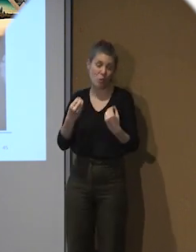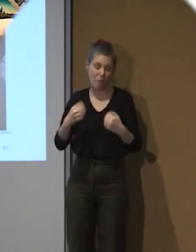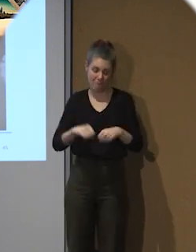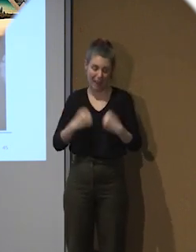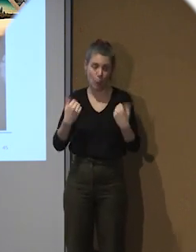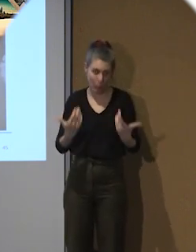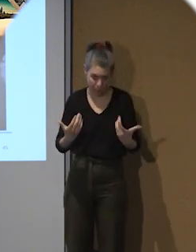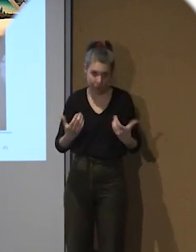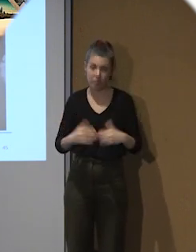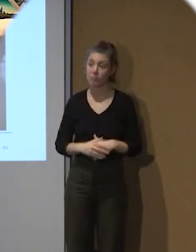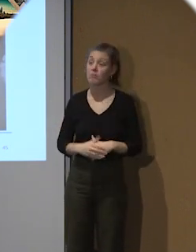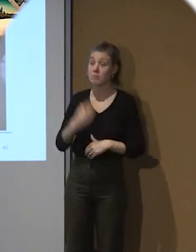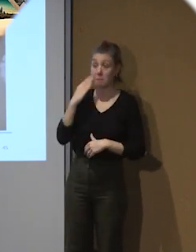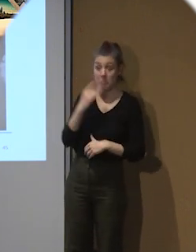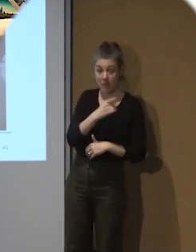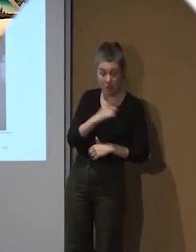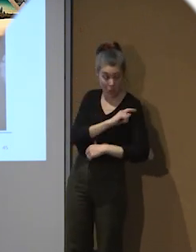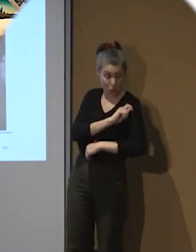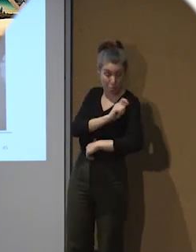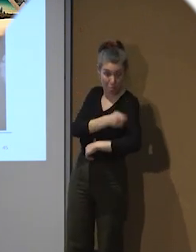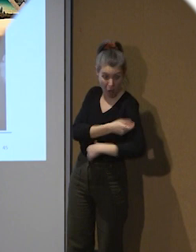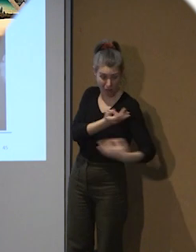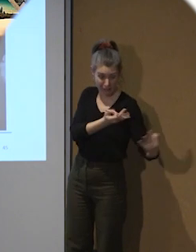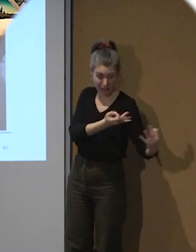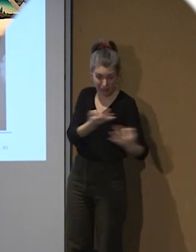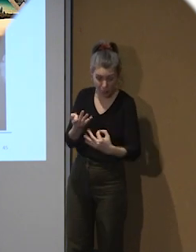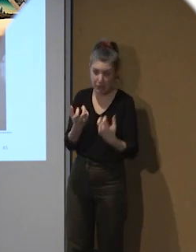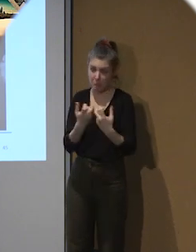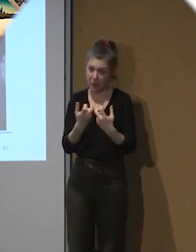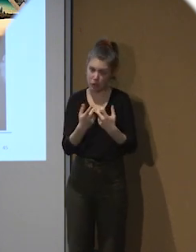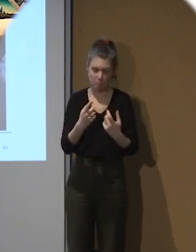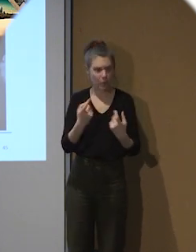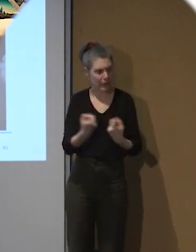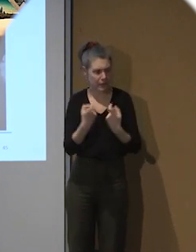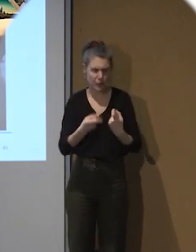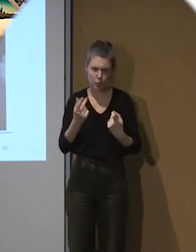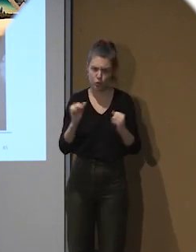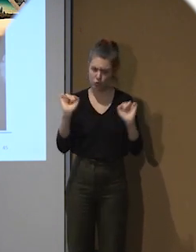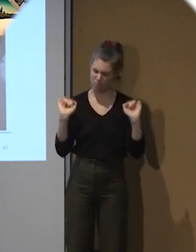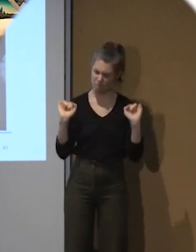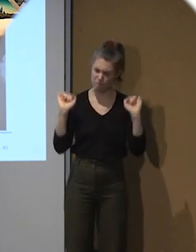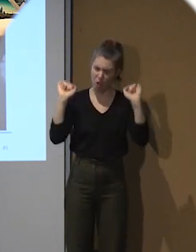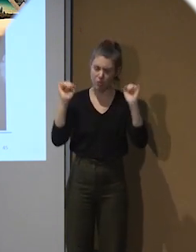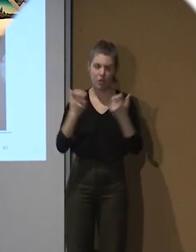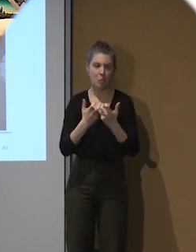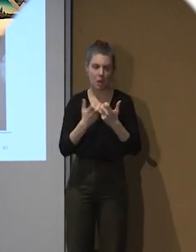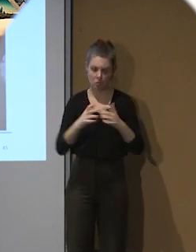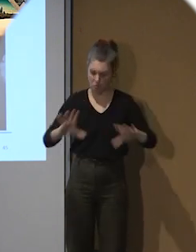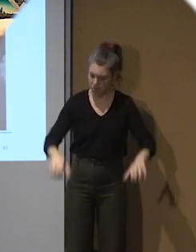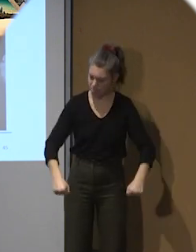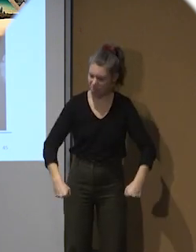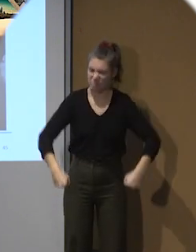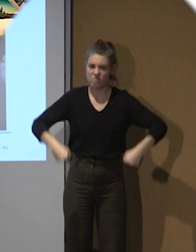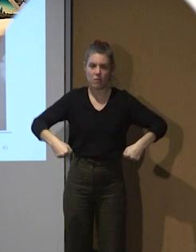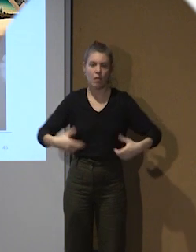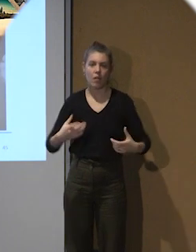de la vie. Il y a certains exercices, notamment les exercices en force. Alors, quand on parle d'exercices en force, ça va être du port de poids. Alors,